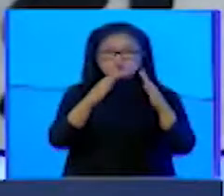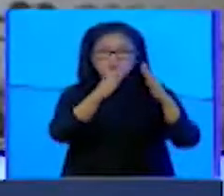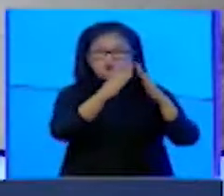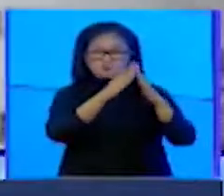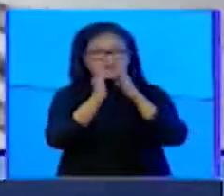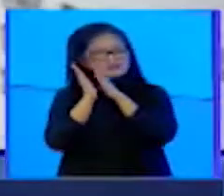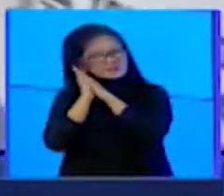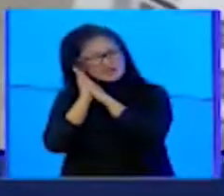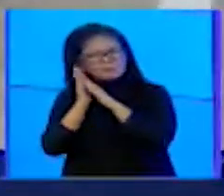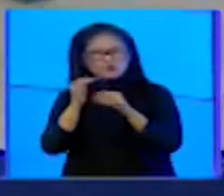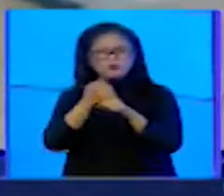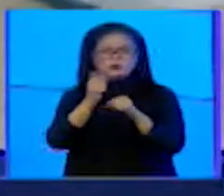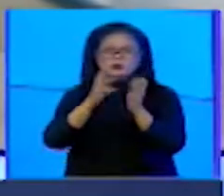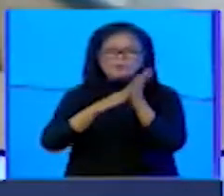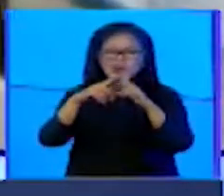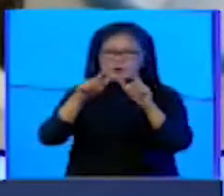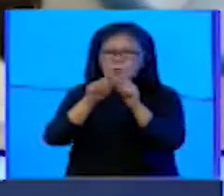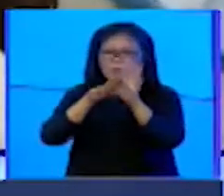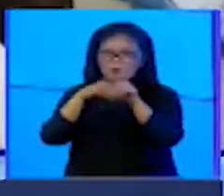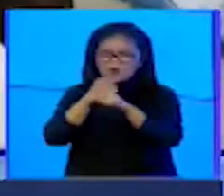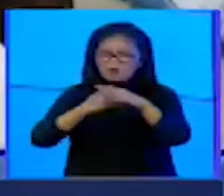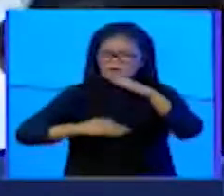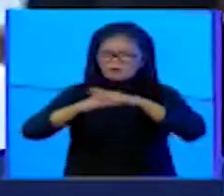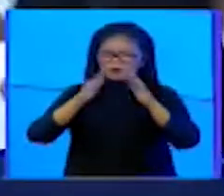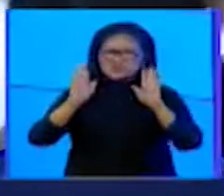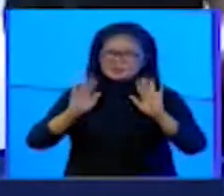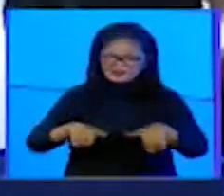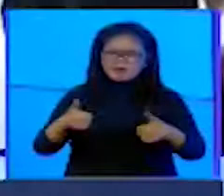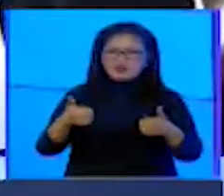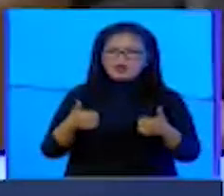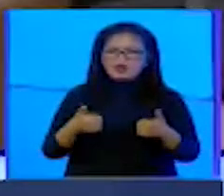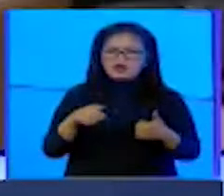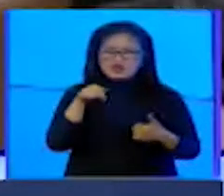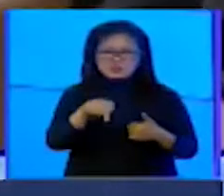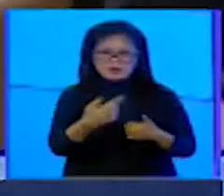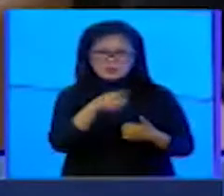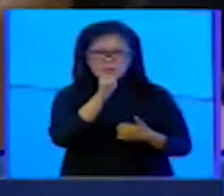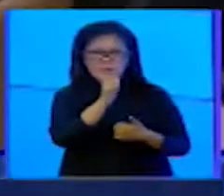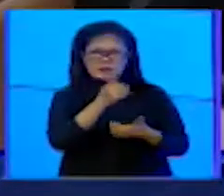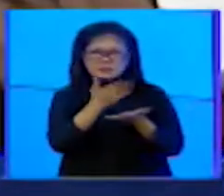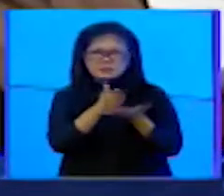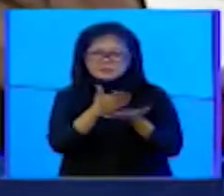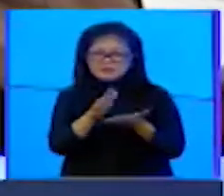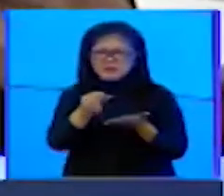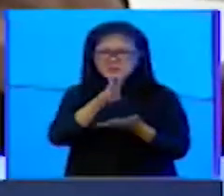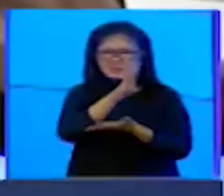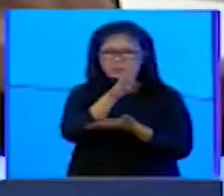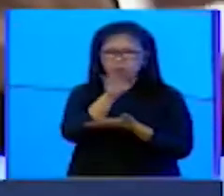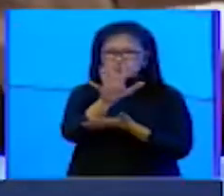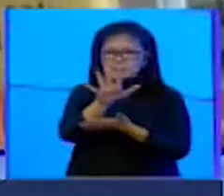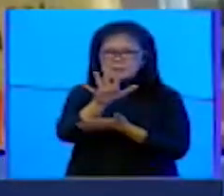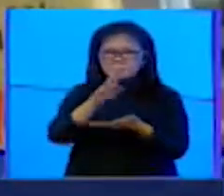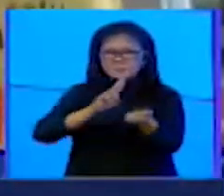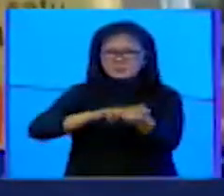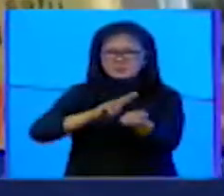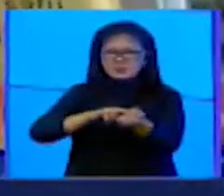itu dalam posisi penuh ya. Kemudian saat itu masih ada 35 pasien positif lagi